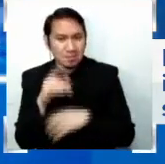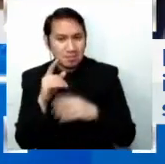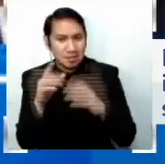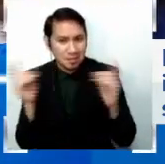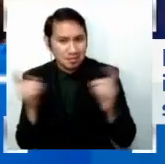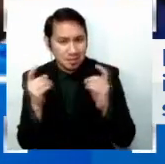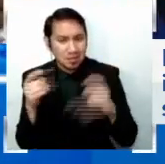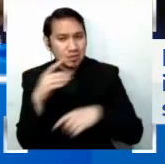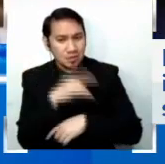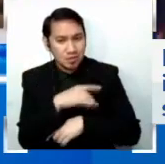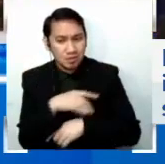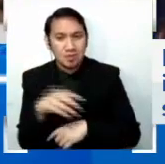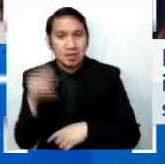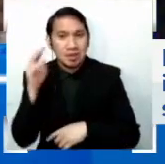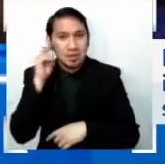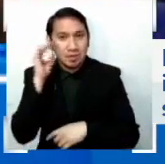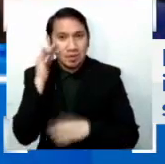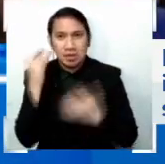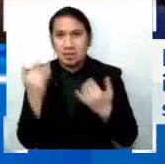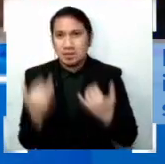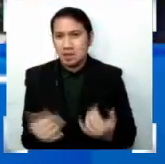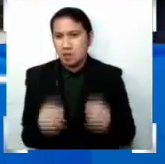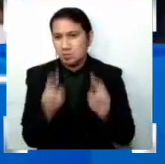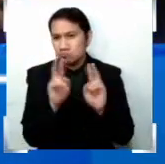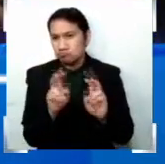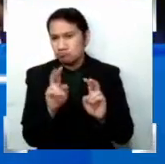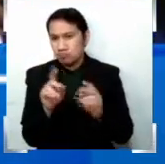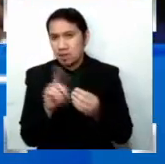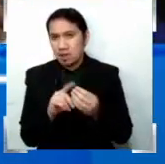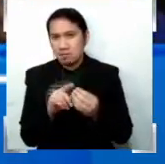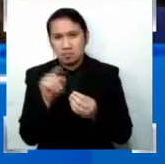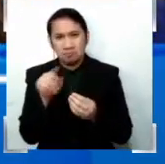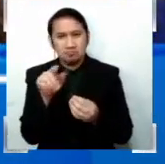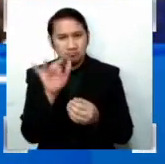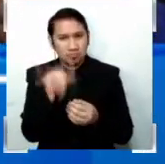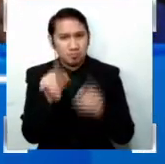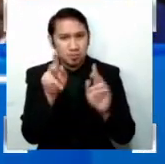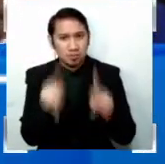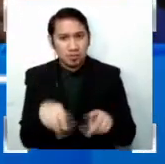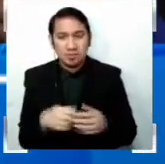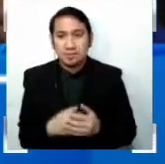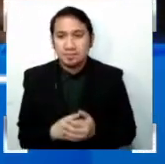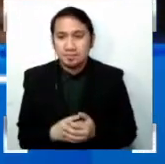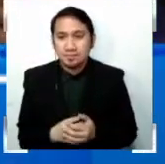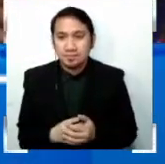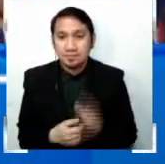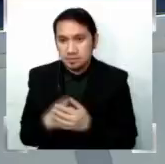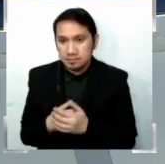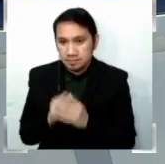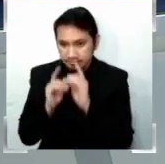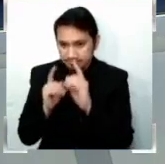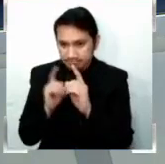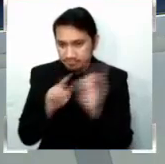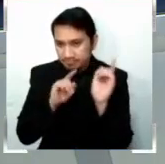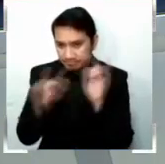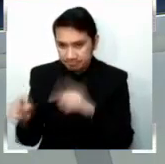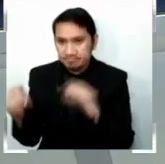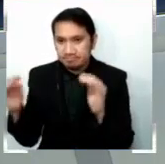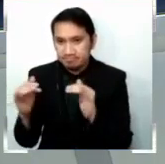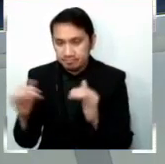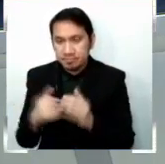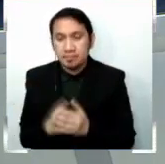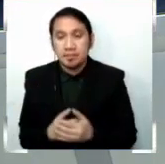Faeldon's son. Sinisikap pa naming makuha ang panig ni Faeldon. Ako si Mav Gonzalez, ang inyong saksi. Nagka-COVID